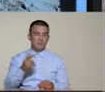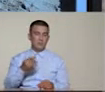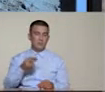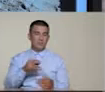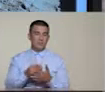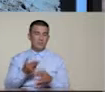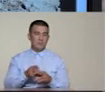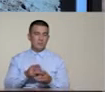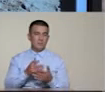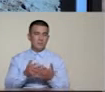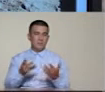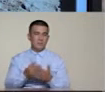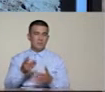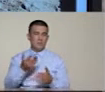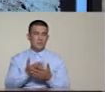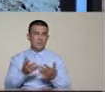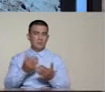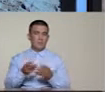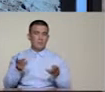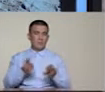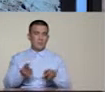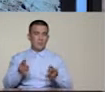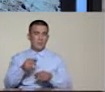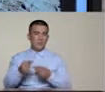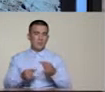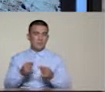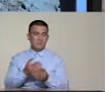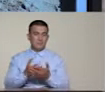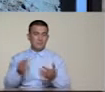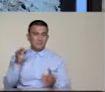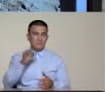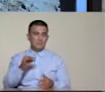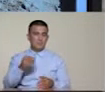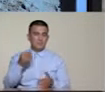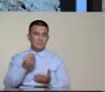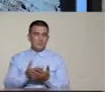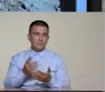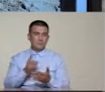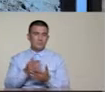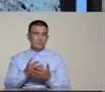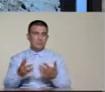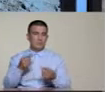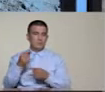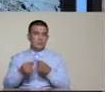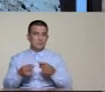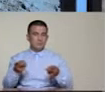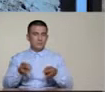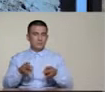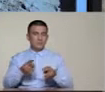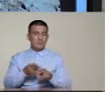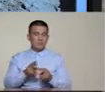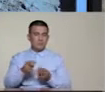boruvchi, turli xil yodgorliklardan qimmatbaho tarixiy yodgorliklar, ya'ni topilmalarni qidirib